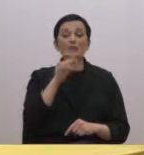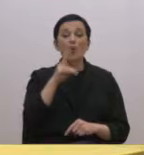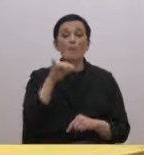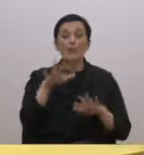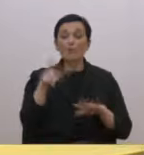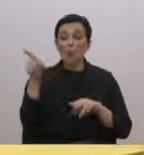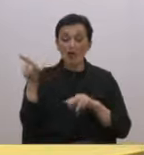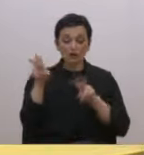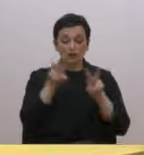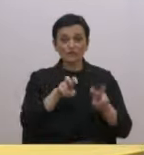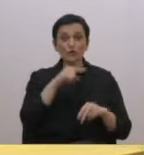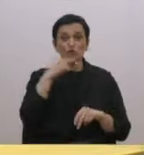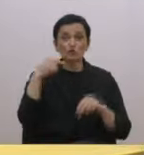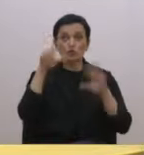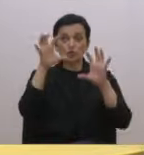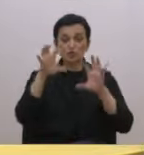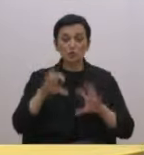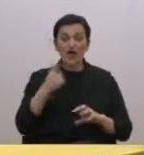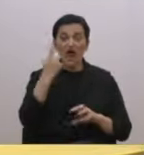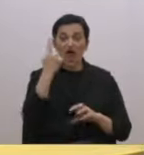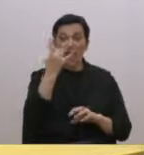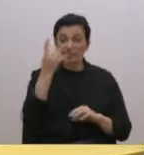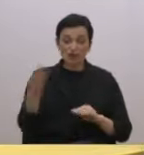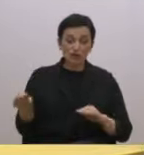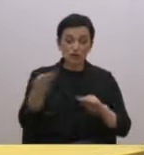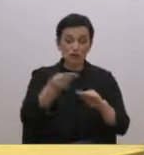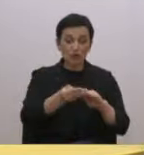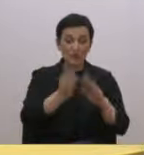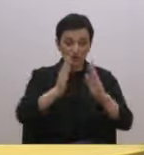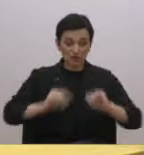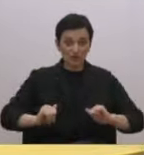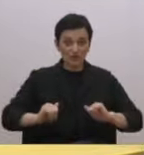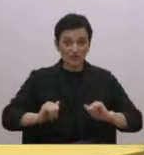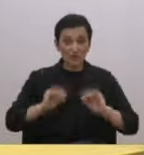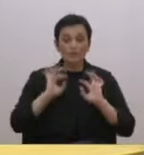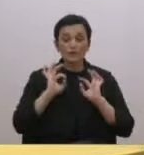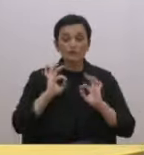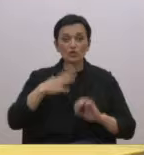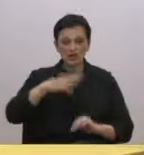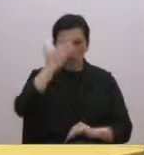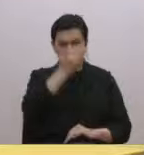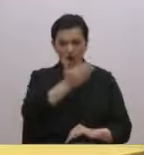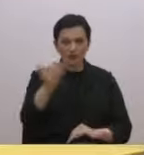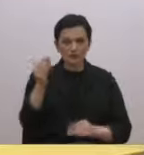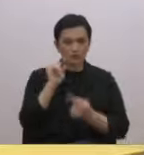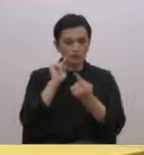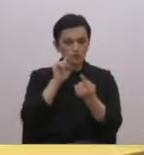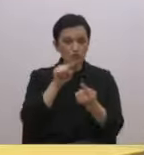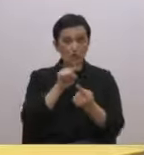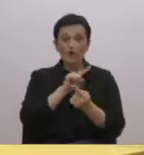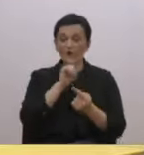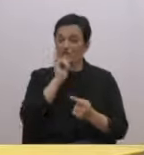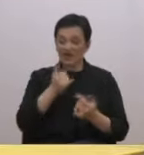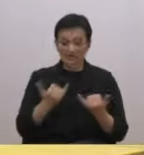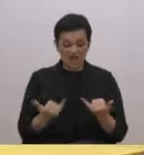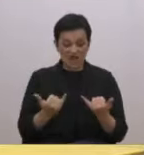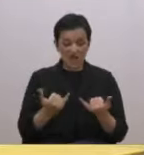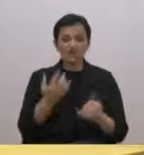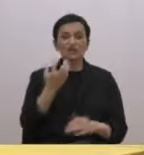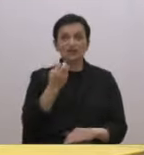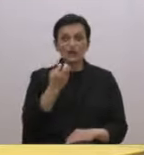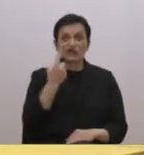დასმით, ვერც რუსული კანონის ერთხელ შემოტანით, რომელიც ჩავარდა სწორედ ქართველი ხალხის პროტესტით, და ვერც ახლა, როდესაც